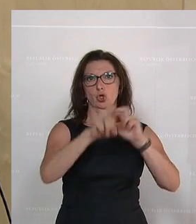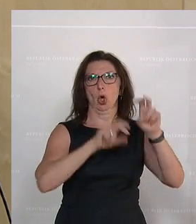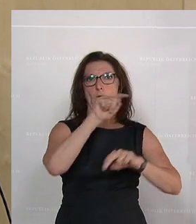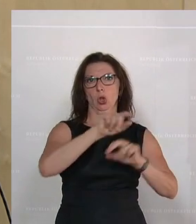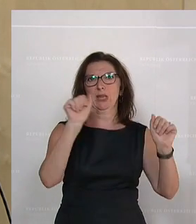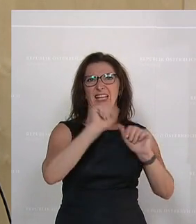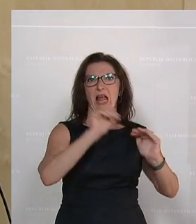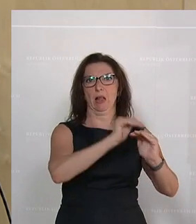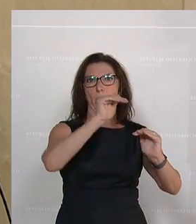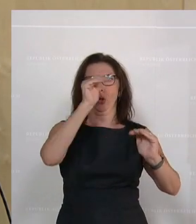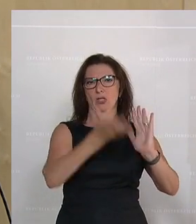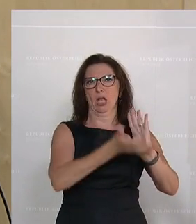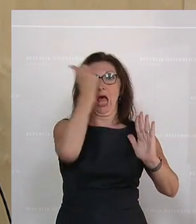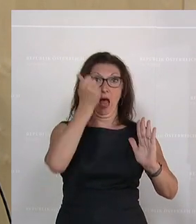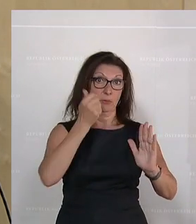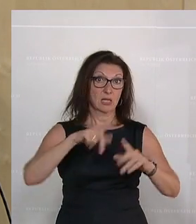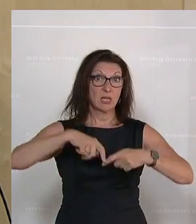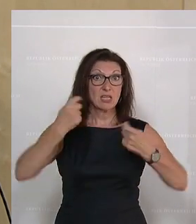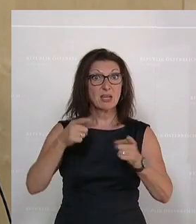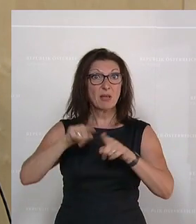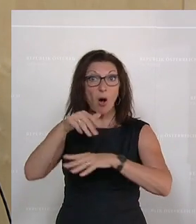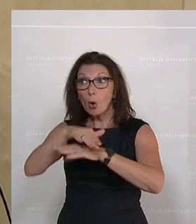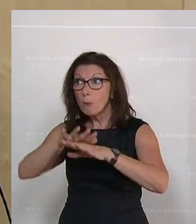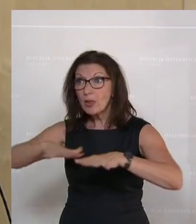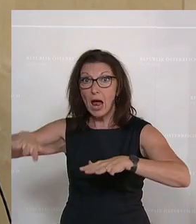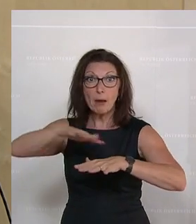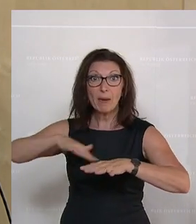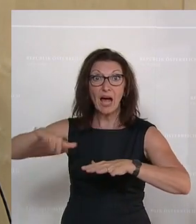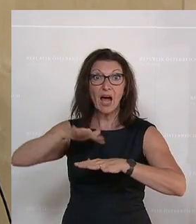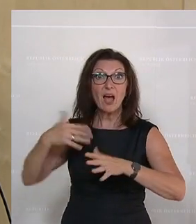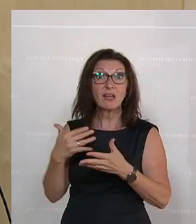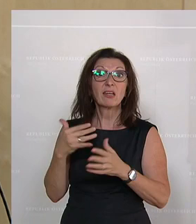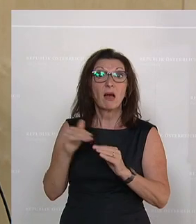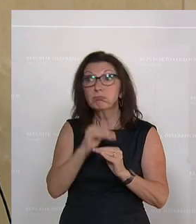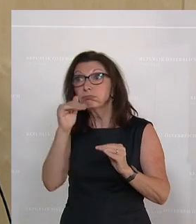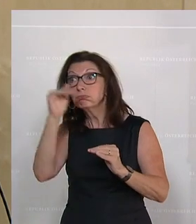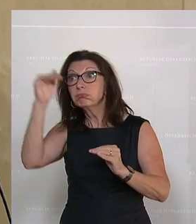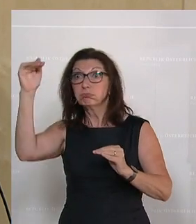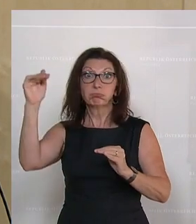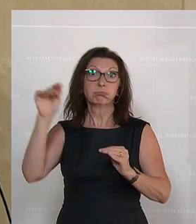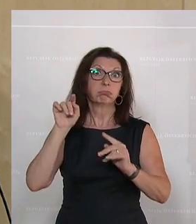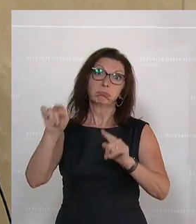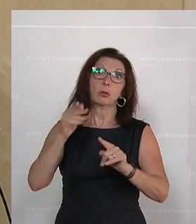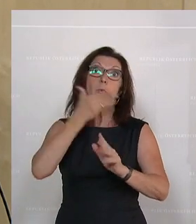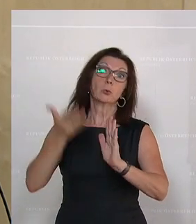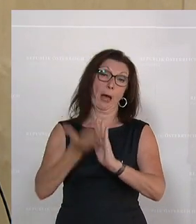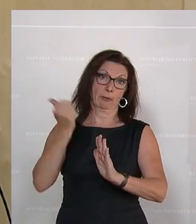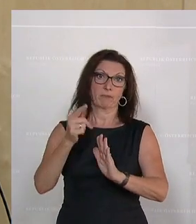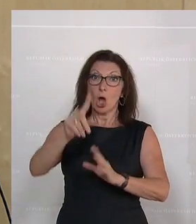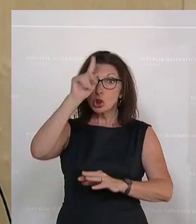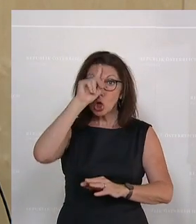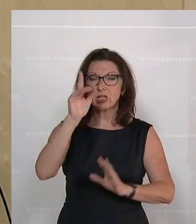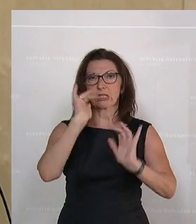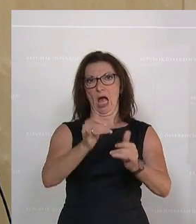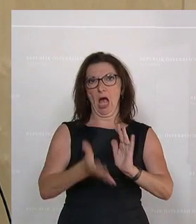mehr steuern sind ja auch konnte kantonaler ebene dort ist es zum teil nicht abgeschafft worden ok anderes system deutschland hat es abgeschafft